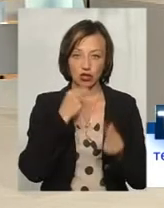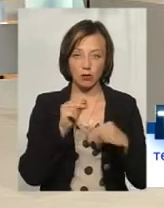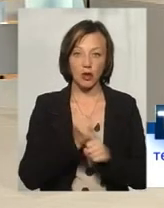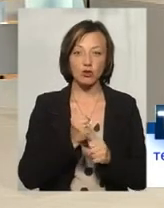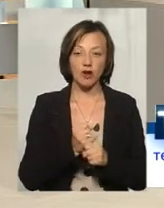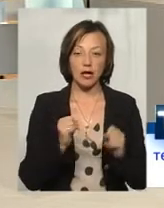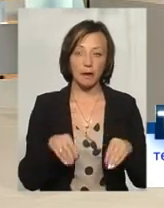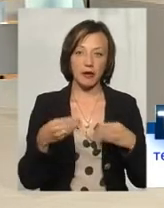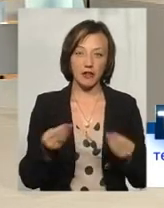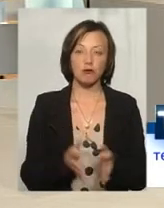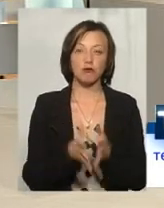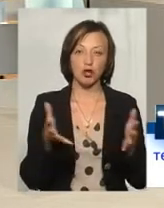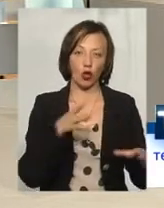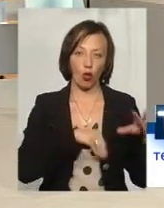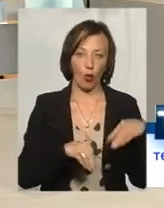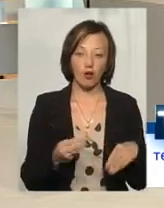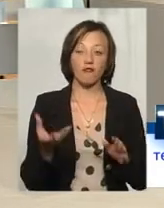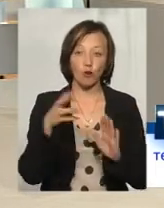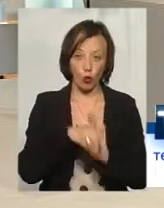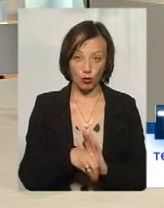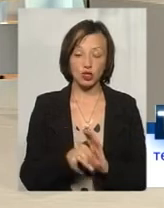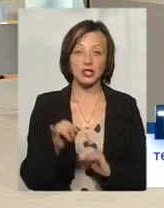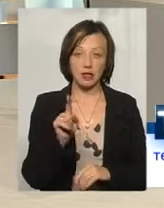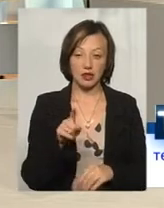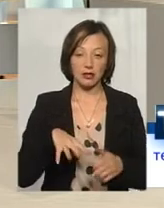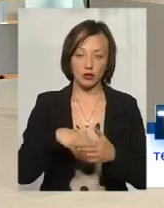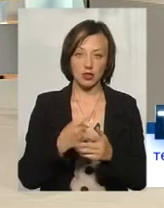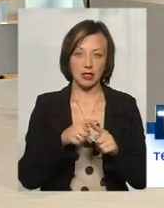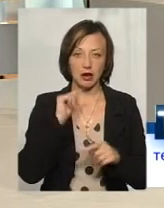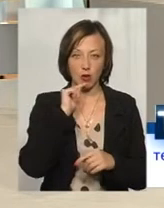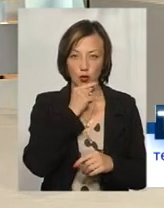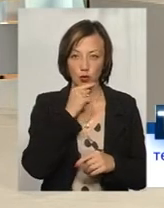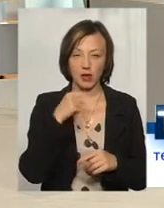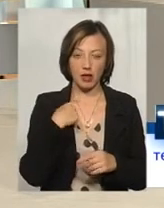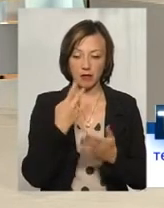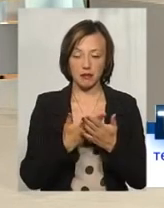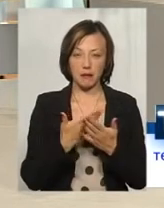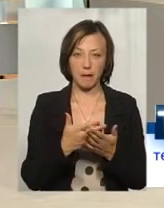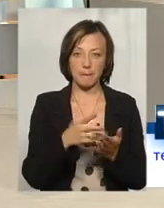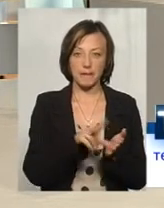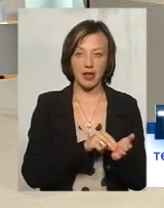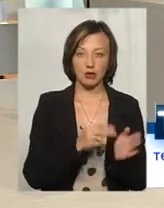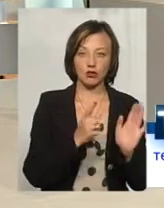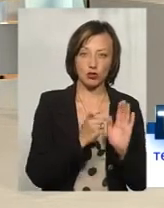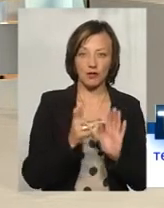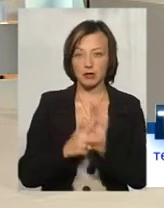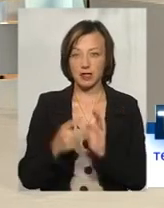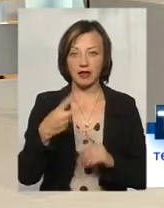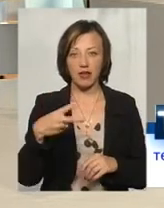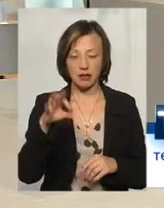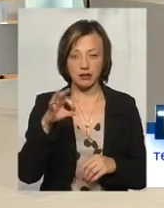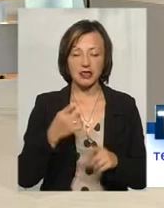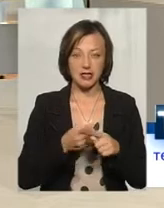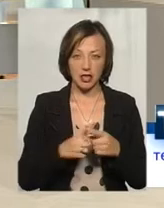працювати і приносити йому більші доходи, в тому числі за рахунок цієї економії, як я навів приклад, між 100 і 80, оце 20, це